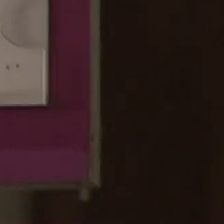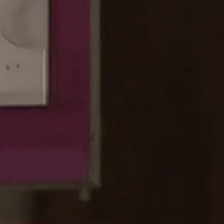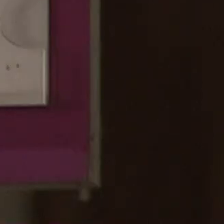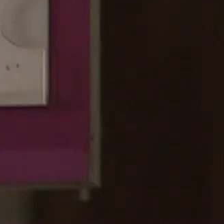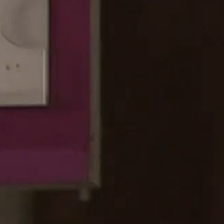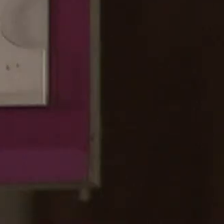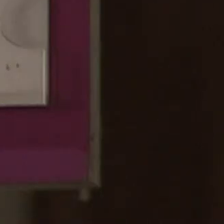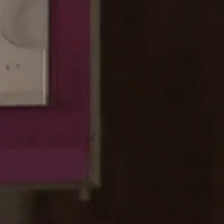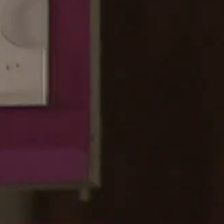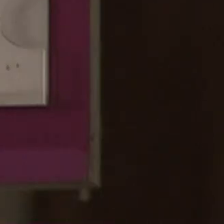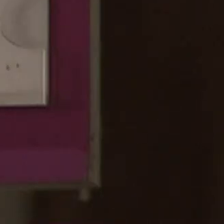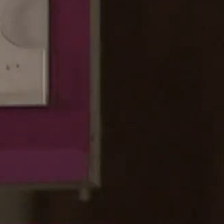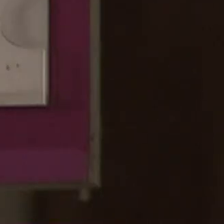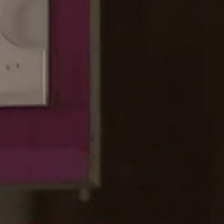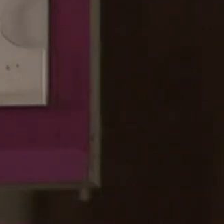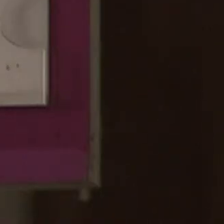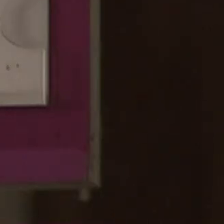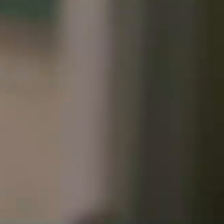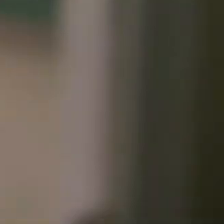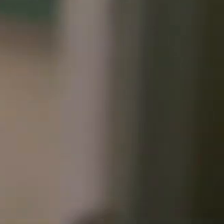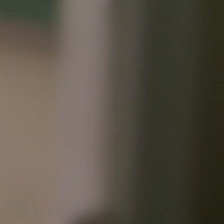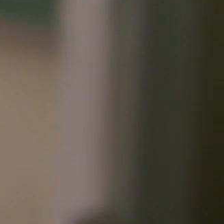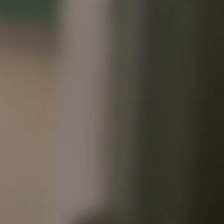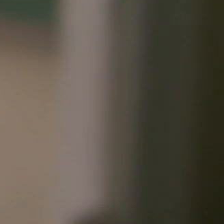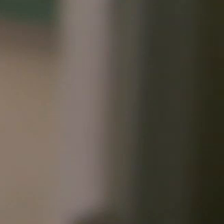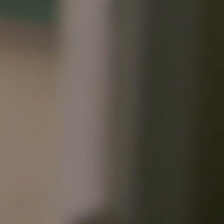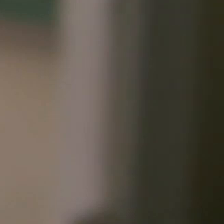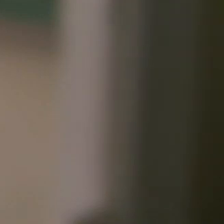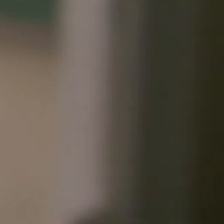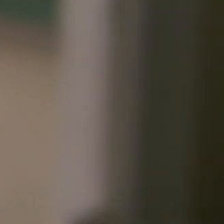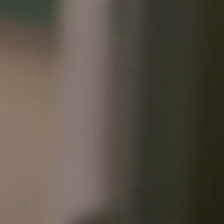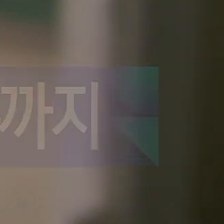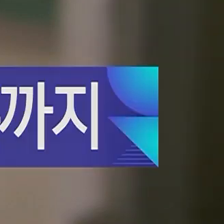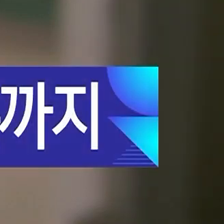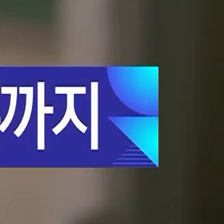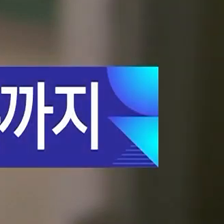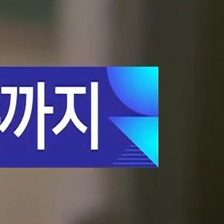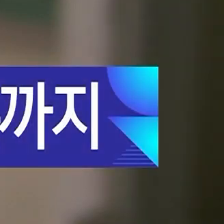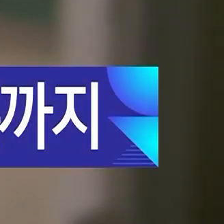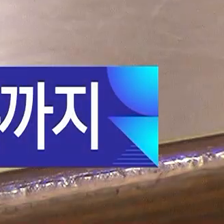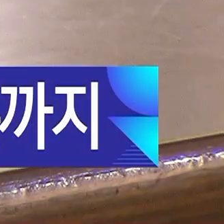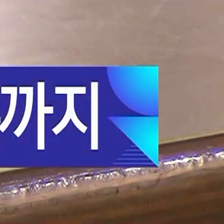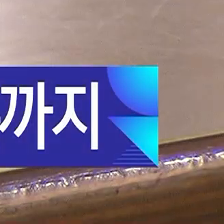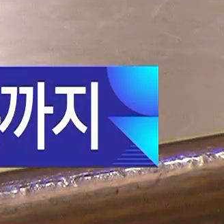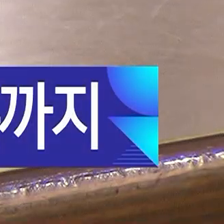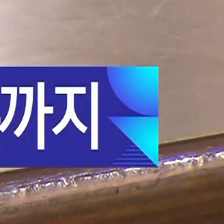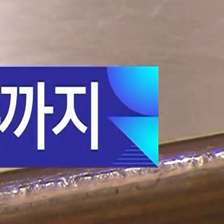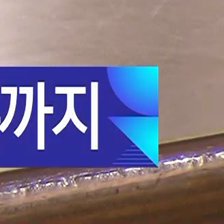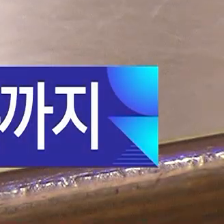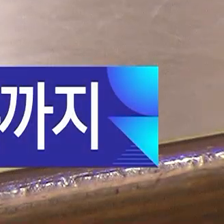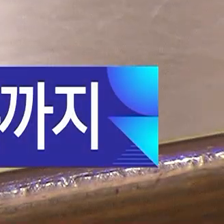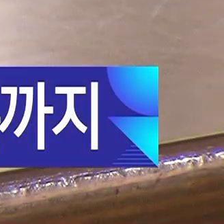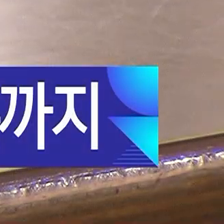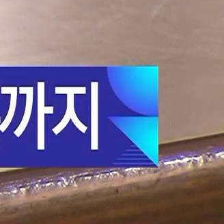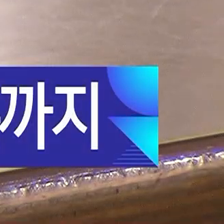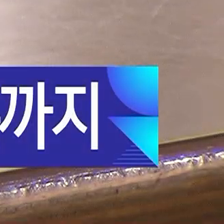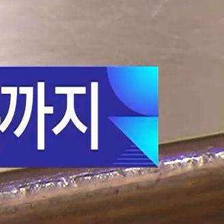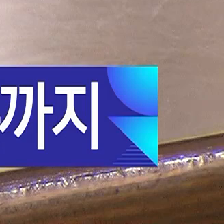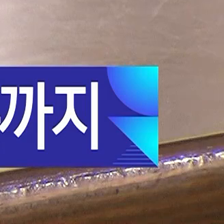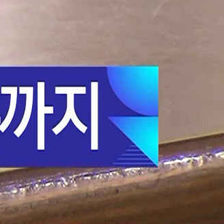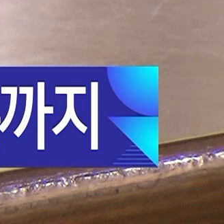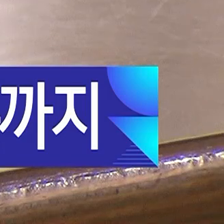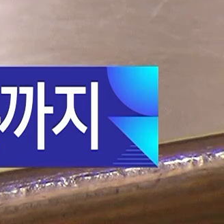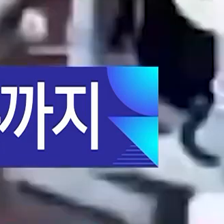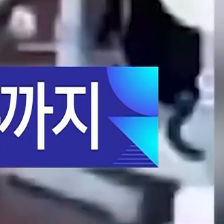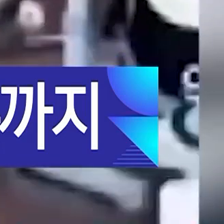심하면 출석 정지, 학급 교체 등입니다. 출석 정지나 학급 교체 징계를 받았던 학생이 다시 교권 침해로